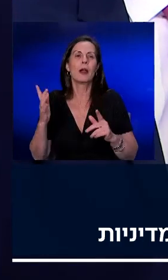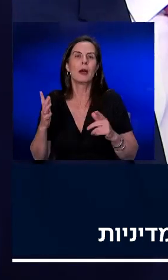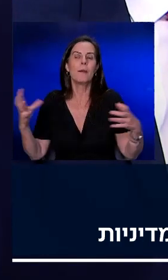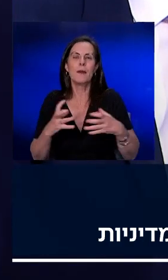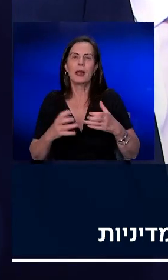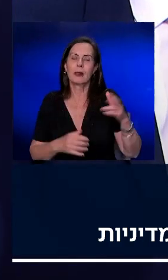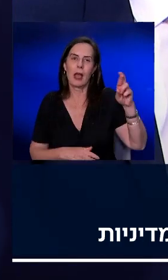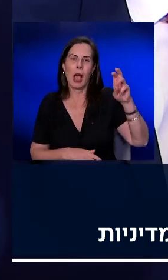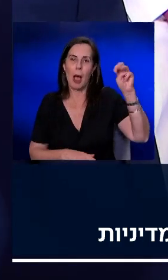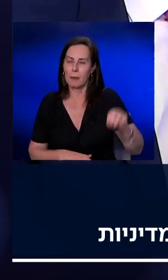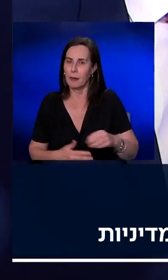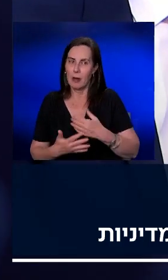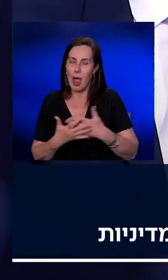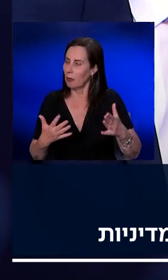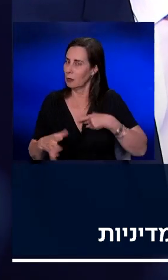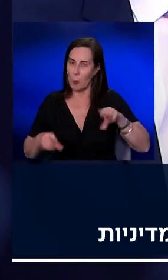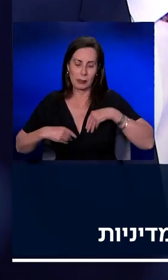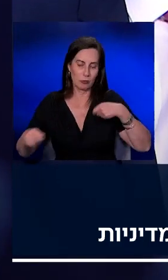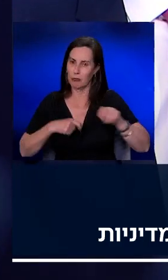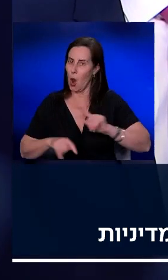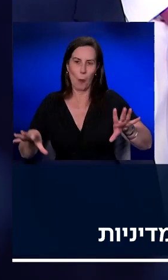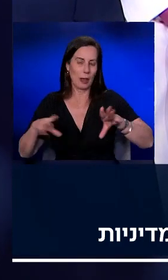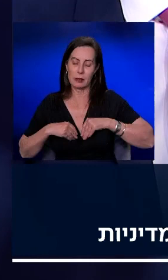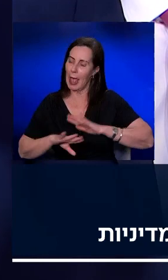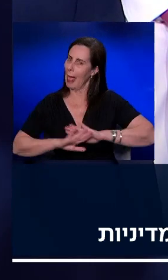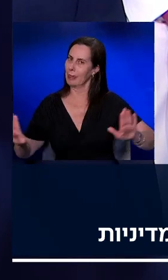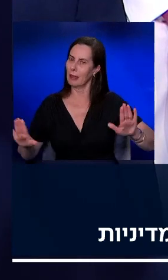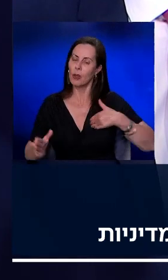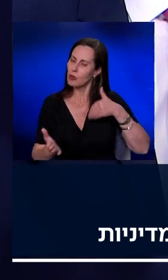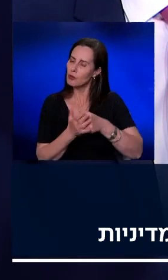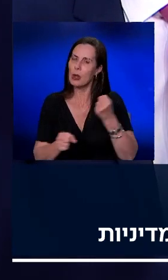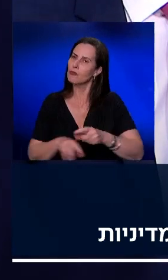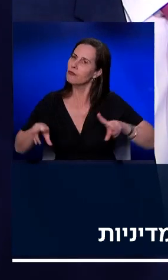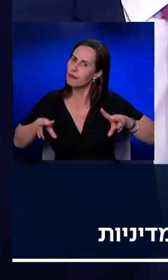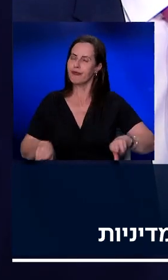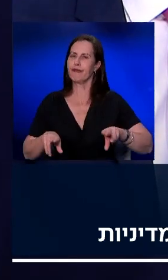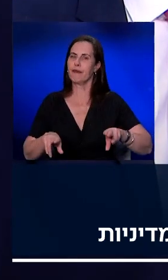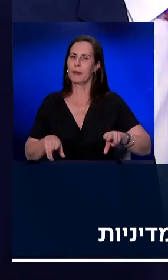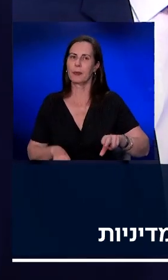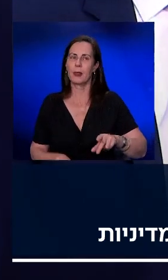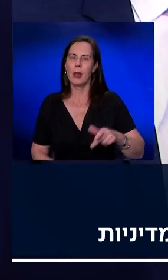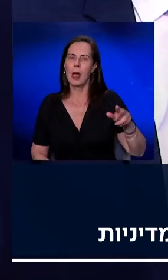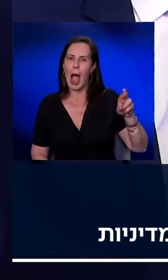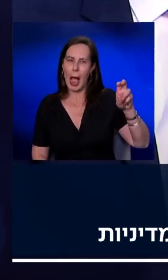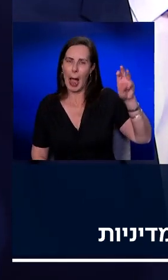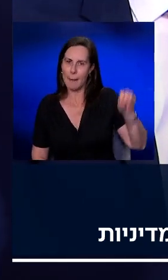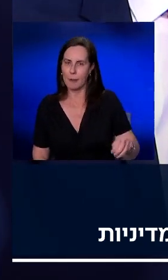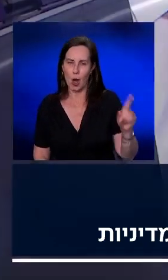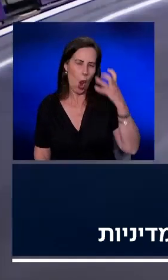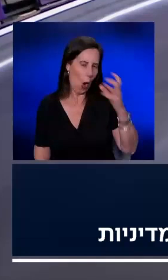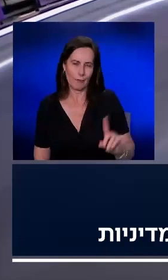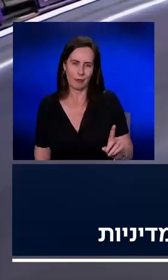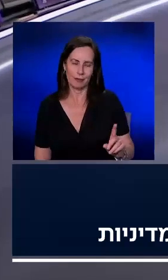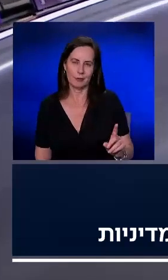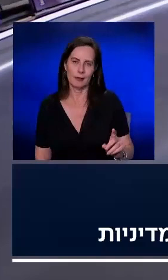רע"מ. לא יהיו התגמשויות ולא יהיו שם פשרות. נמשיך לנקוט באותה מדיניות. אני חושב שמנסור עבאס לא אוהב את זה. באופן